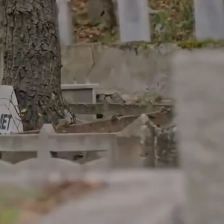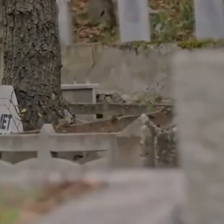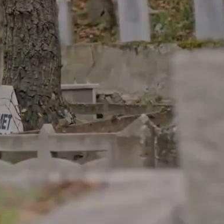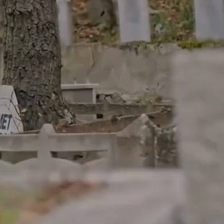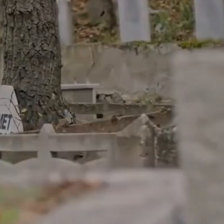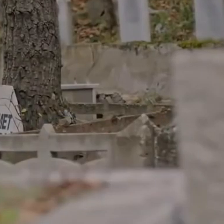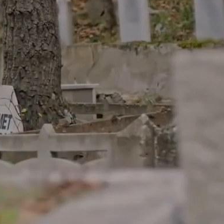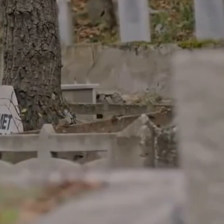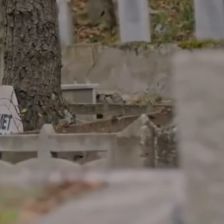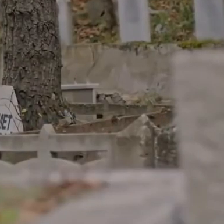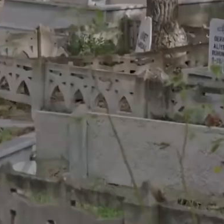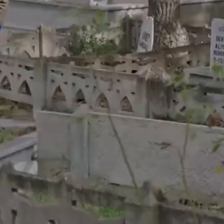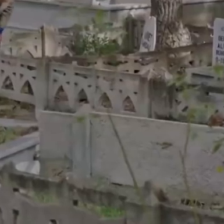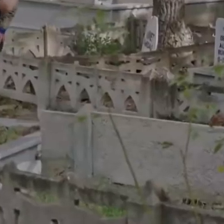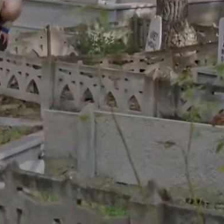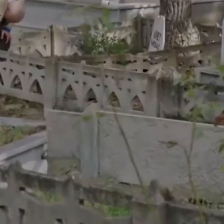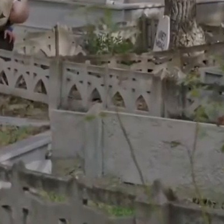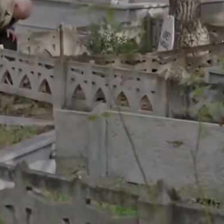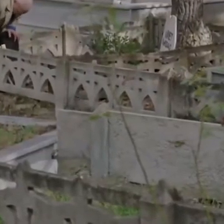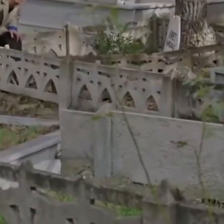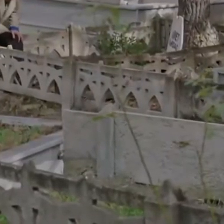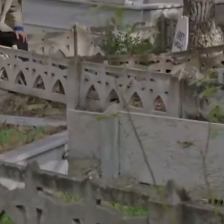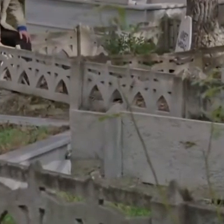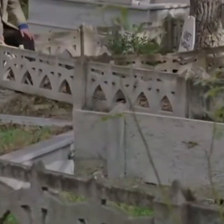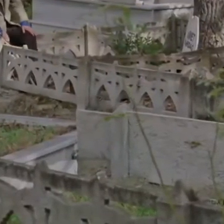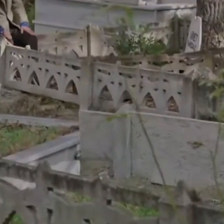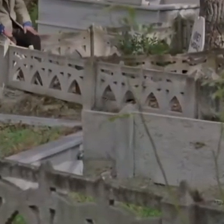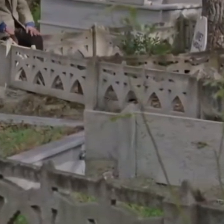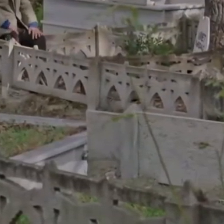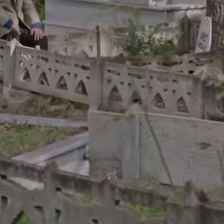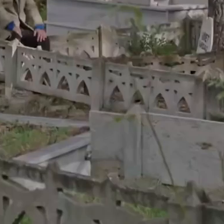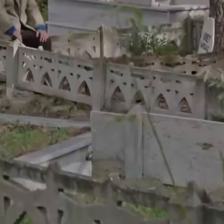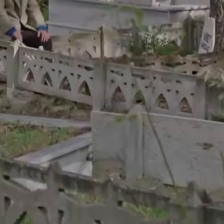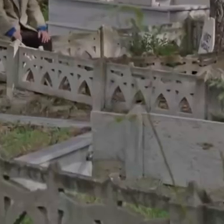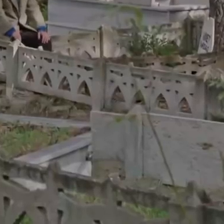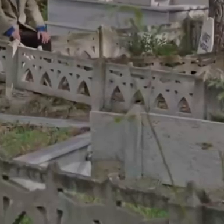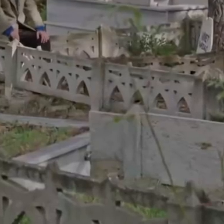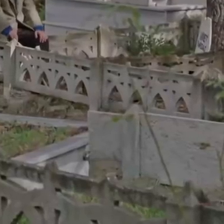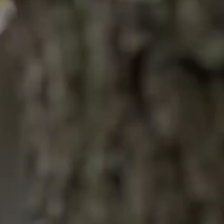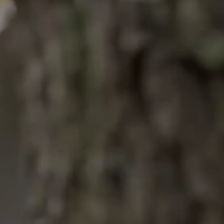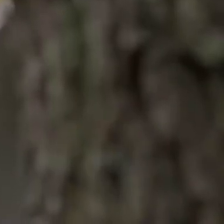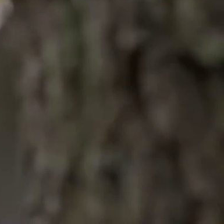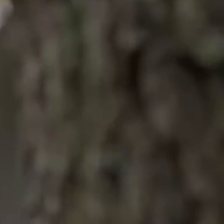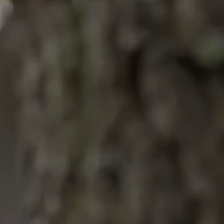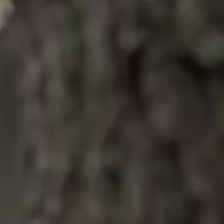Kazmayı yere atıp mezarın kenarındaki taş korkuluğa oturdu, düşünüyor.